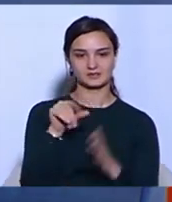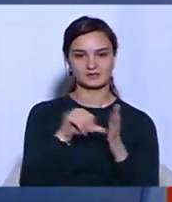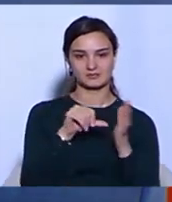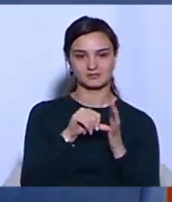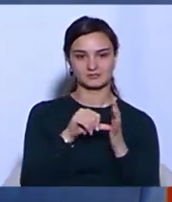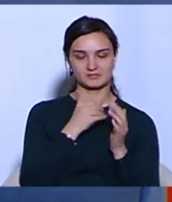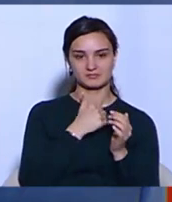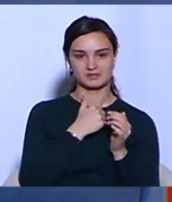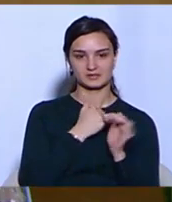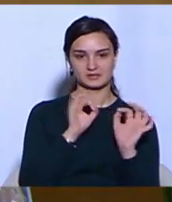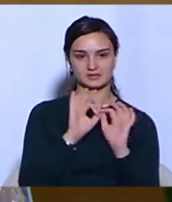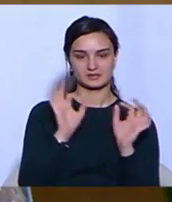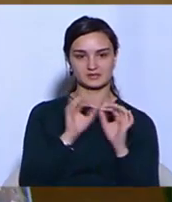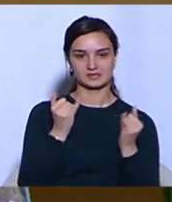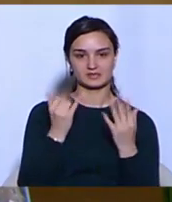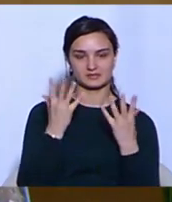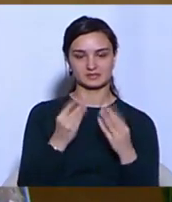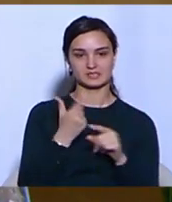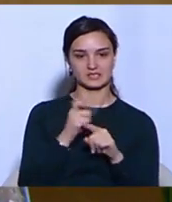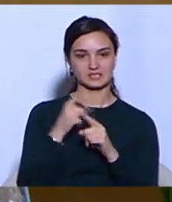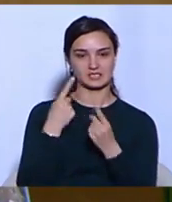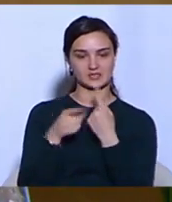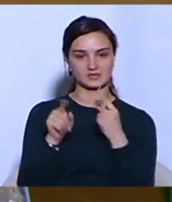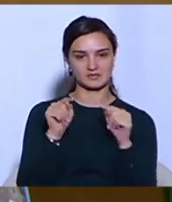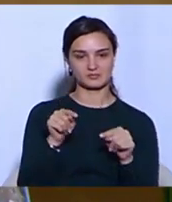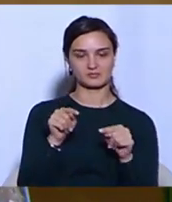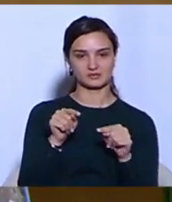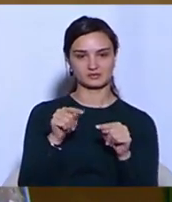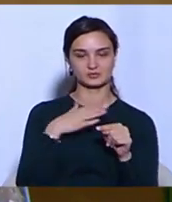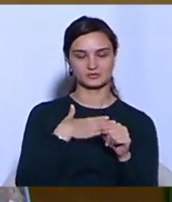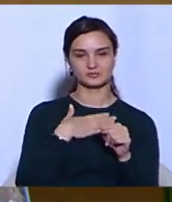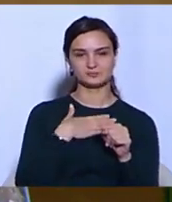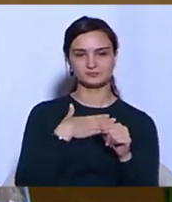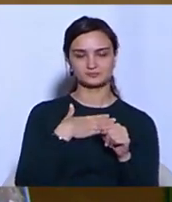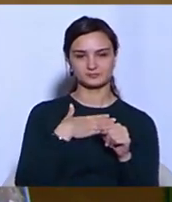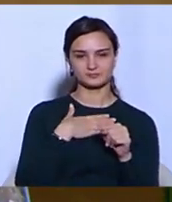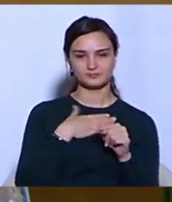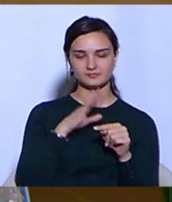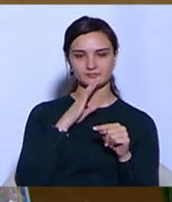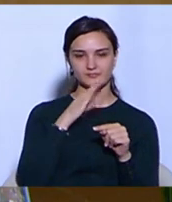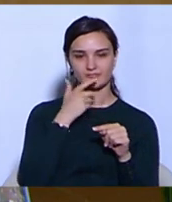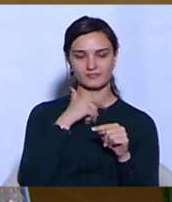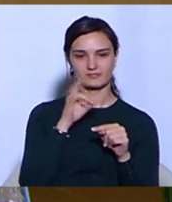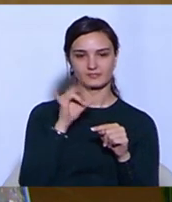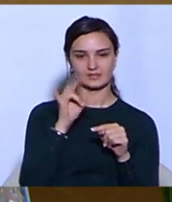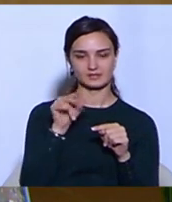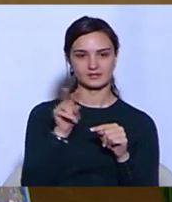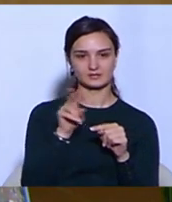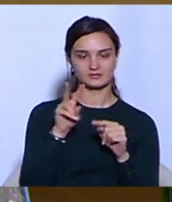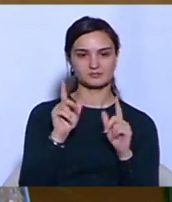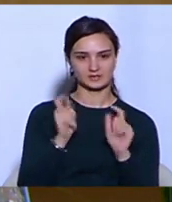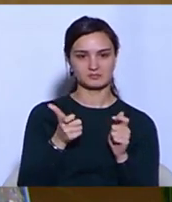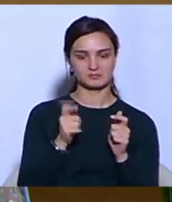მე უნდა გავამხილო, დღევანდელი დღე ძალიან განსხვავებულია. ჩვენ ქალბატონი ნანა და ქალბატონი მედეა